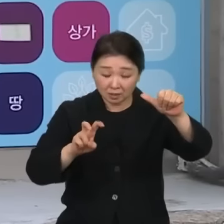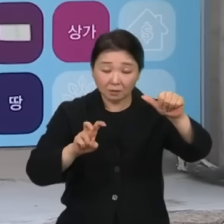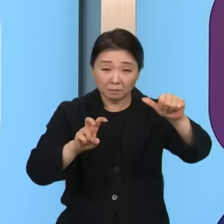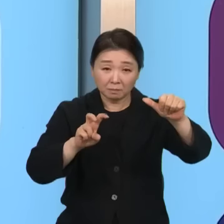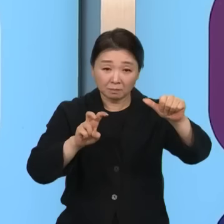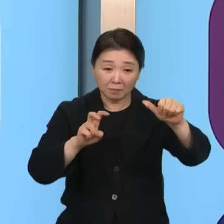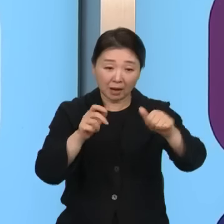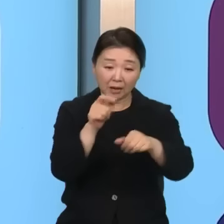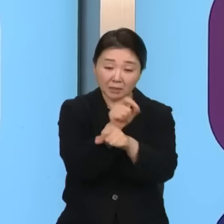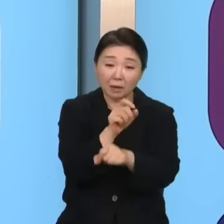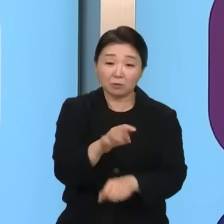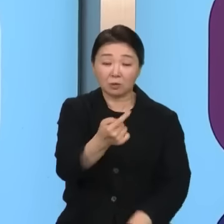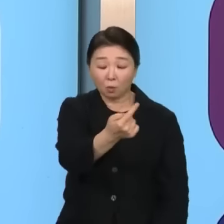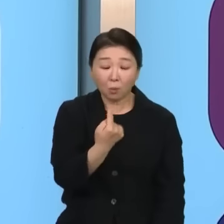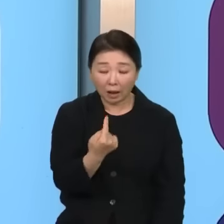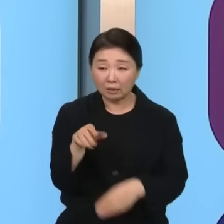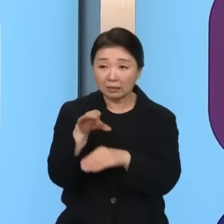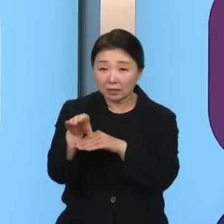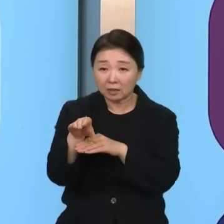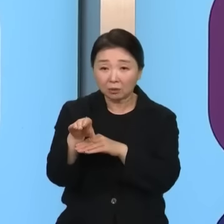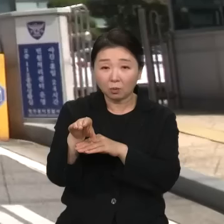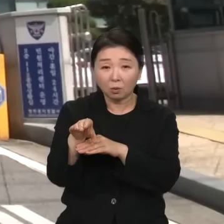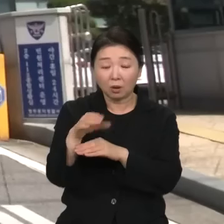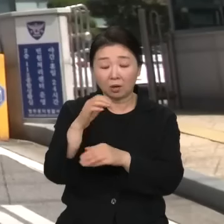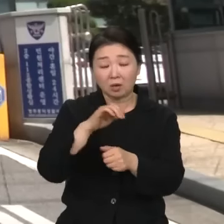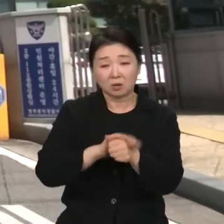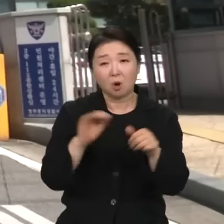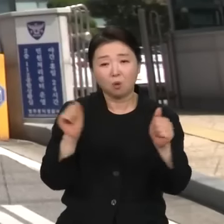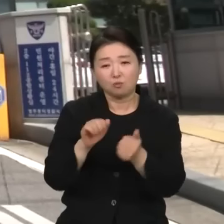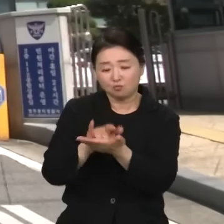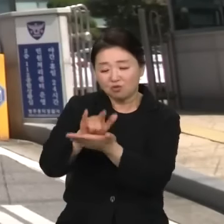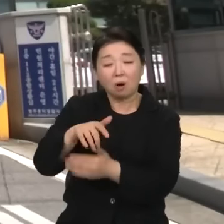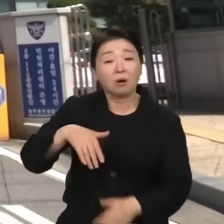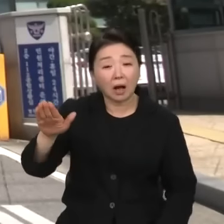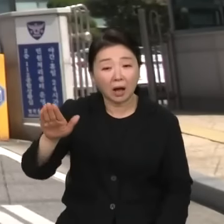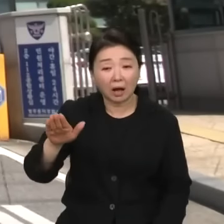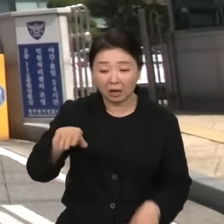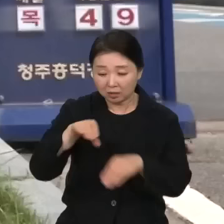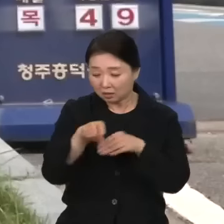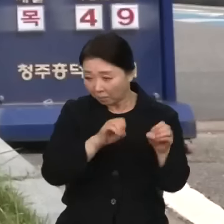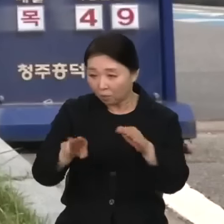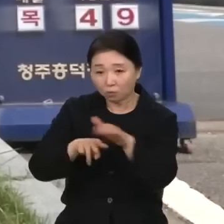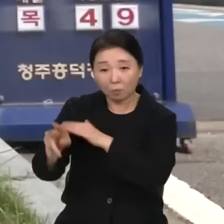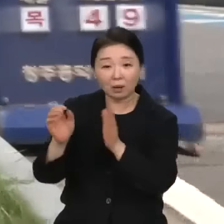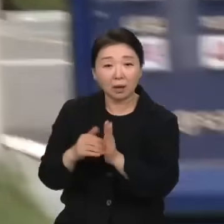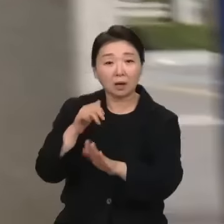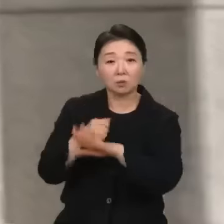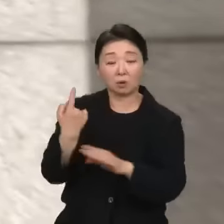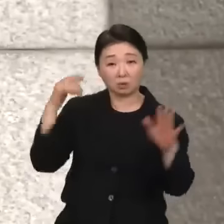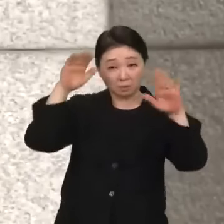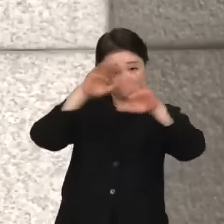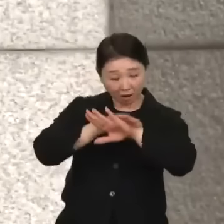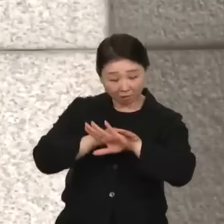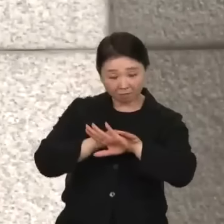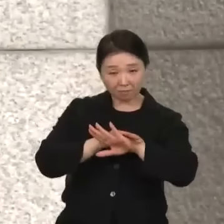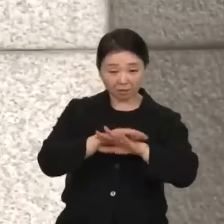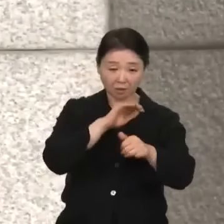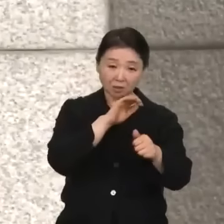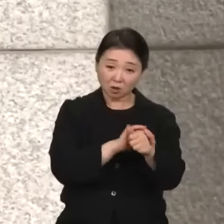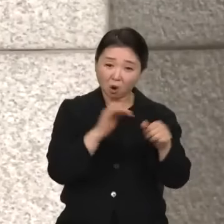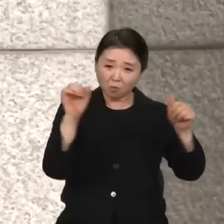나와 차를 타고 경북 문경으로 갔습니다. 차를 버리고 다시 도망쳤지만 결국 어제 저녁 경북